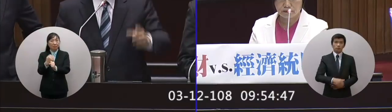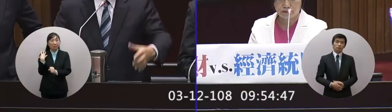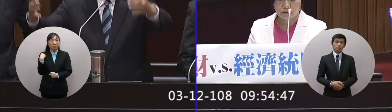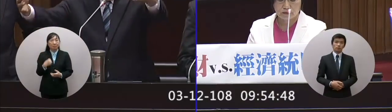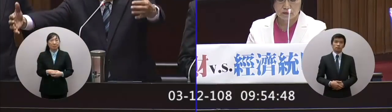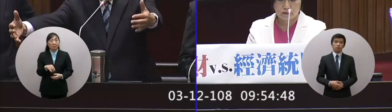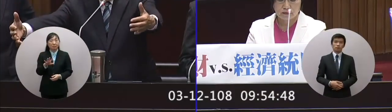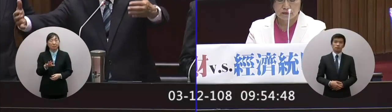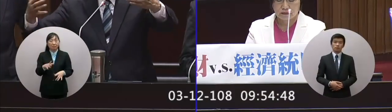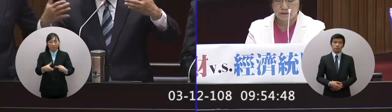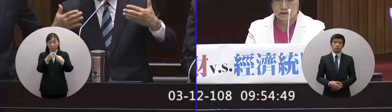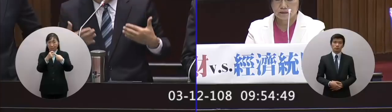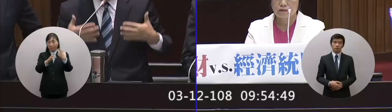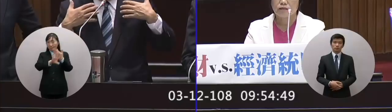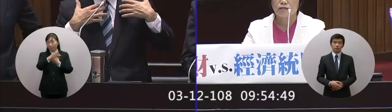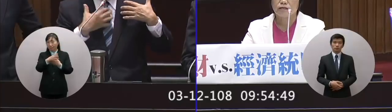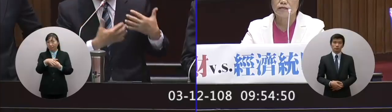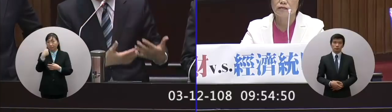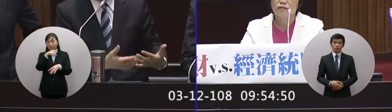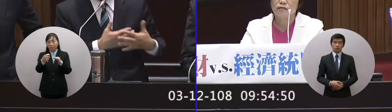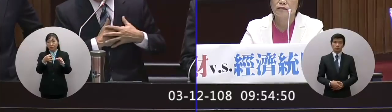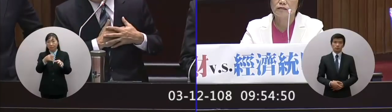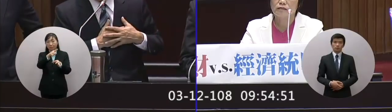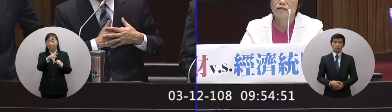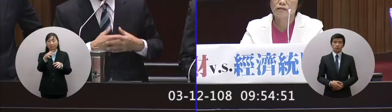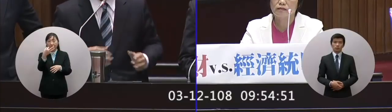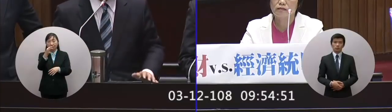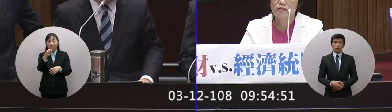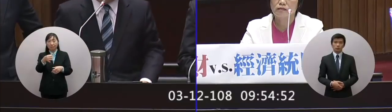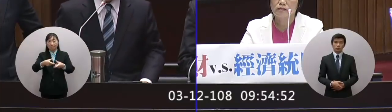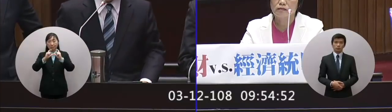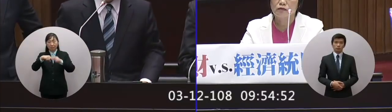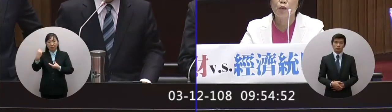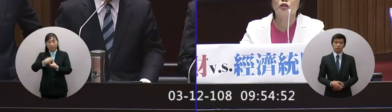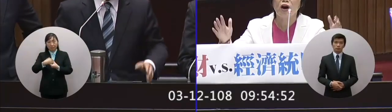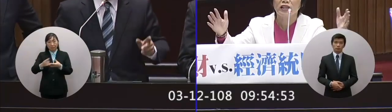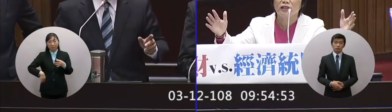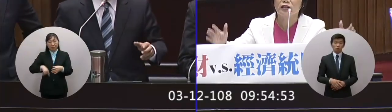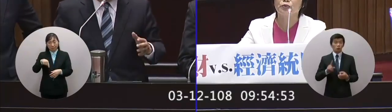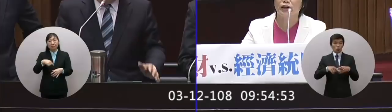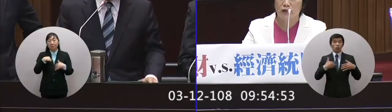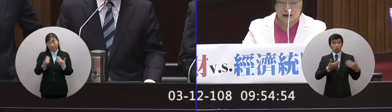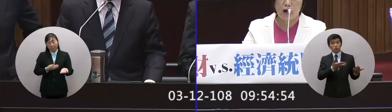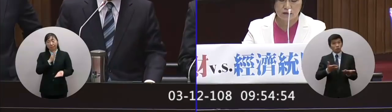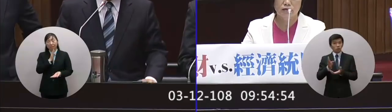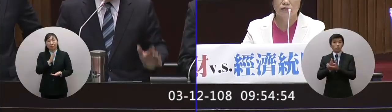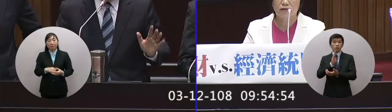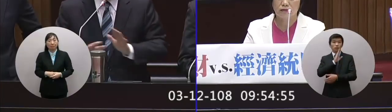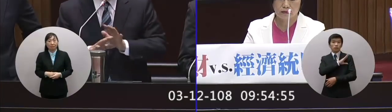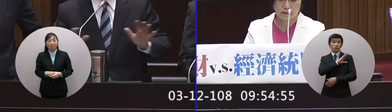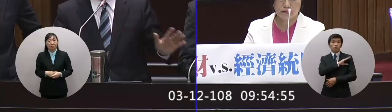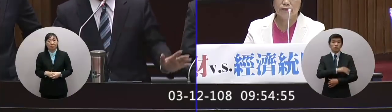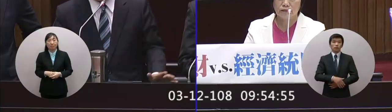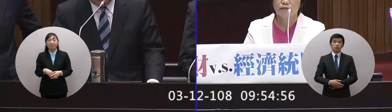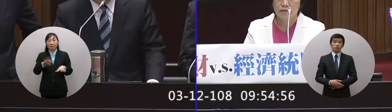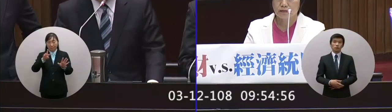一，海外台商资金回台，我们热烈欢迎。 我们是欢迎的，对不对？ 欢迎。 好， 而且